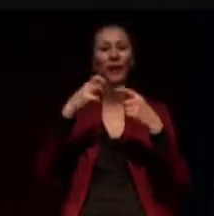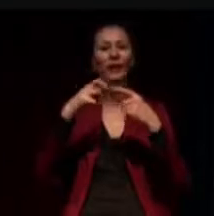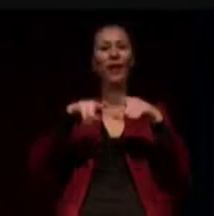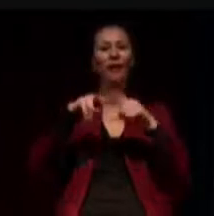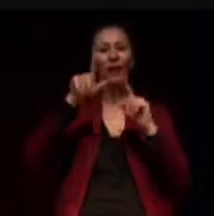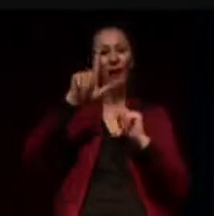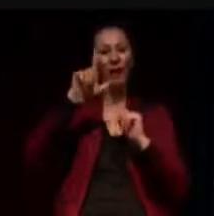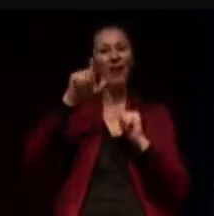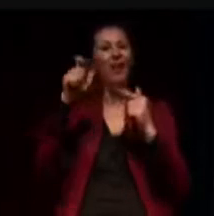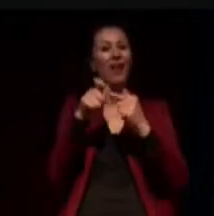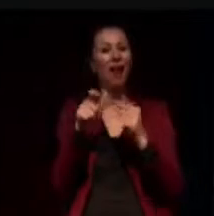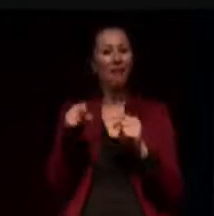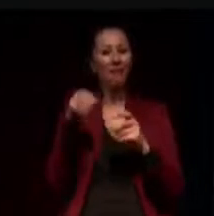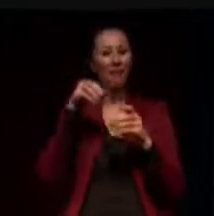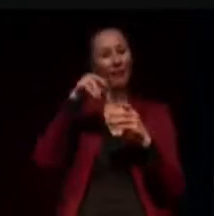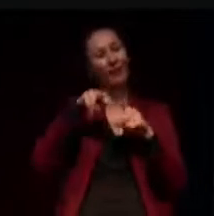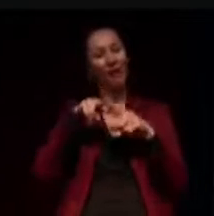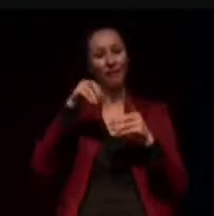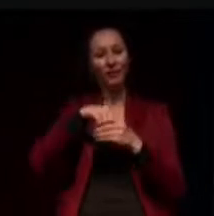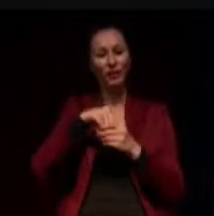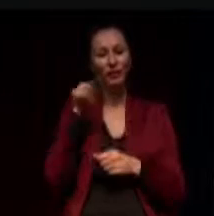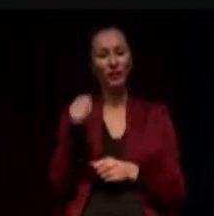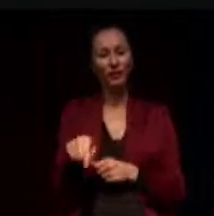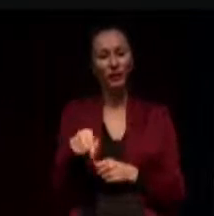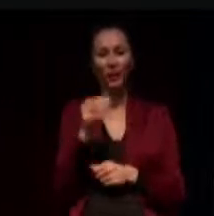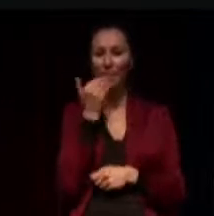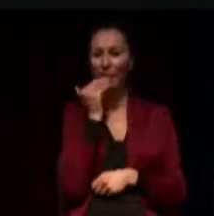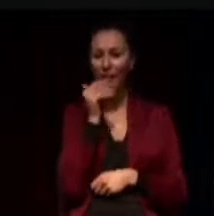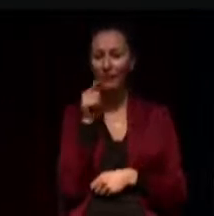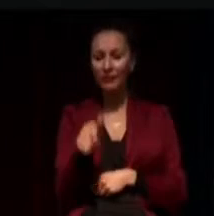şey sayacağım ama bence